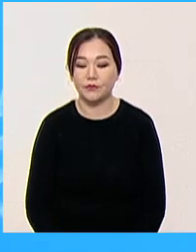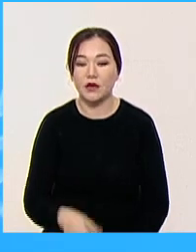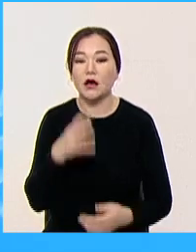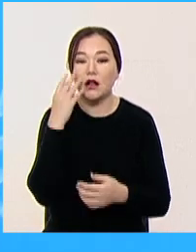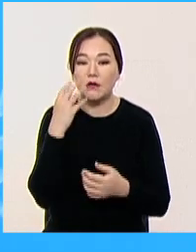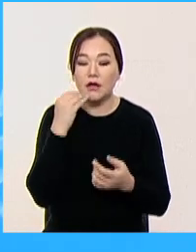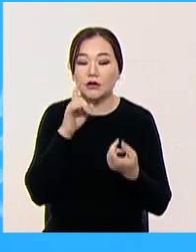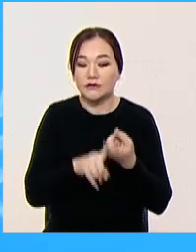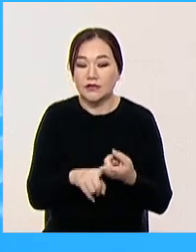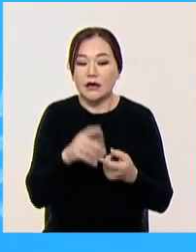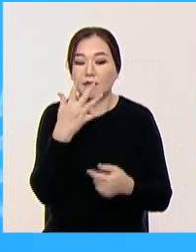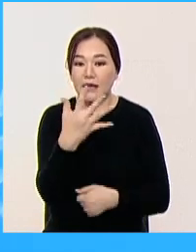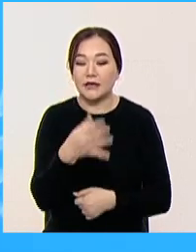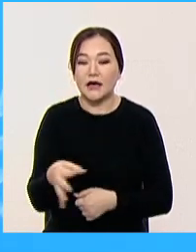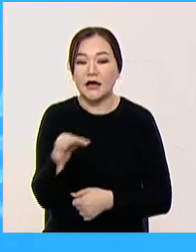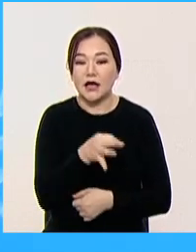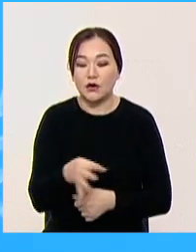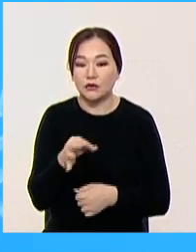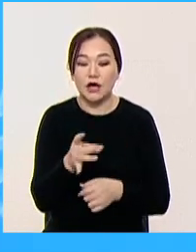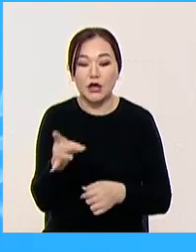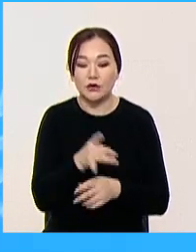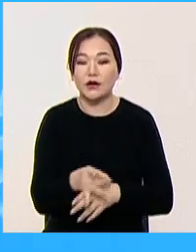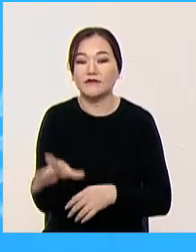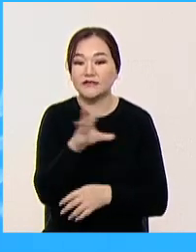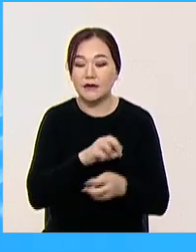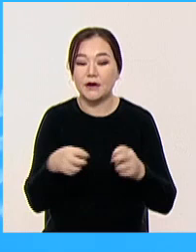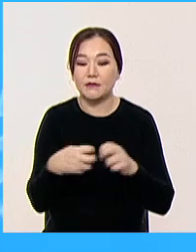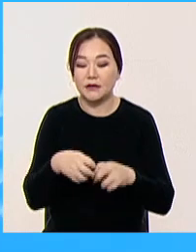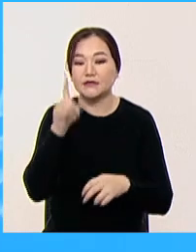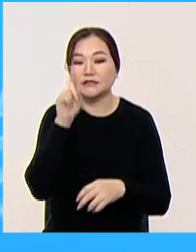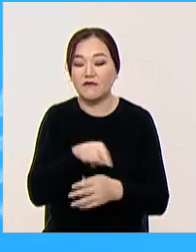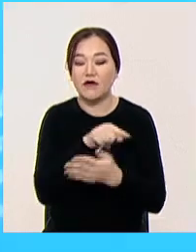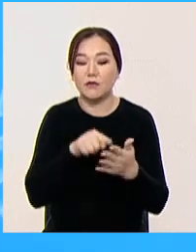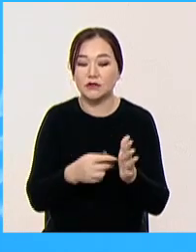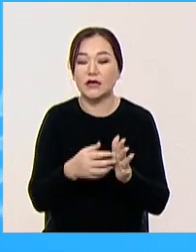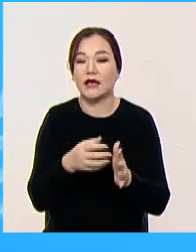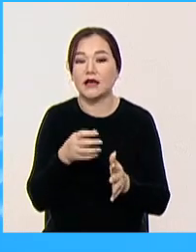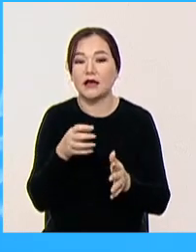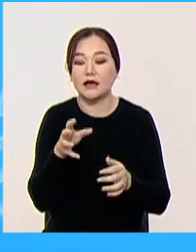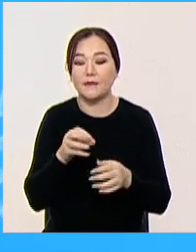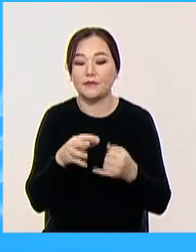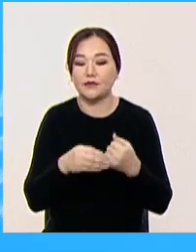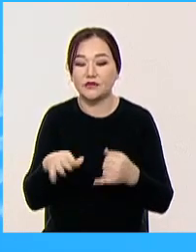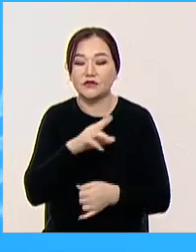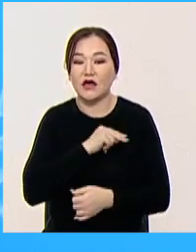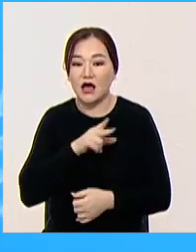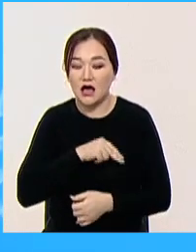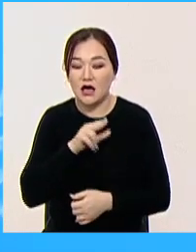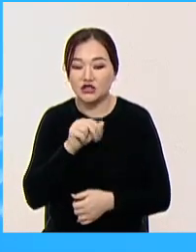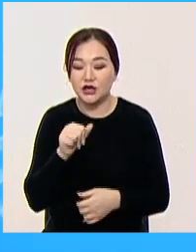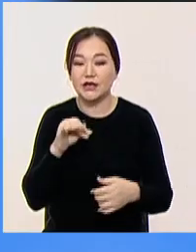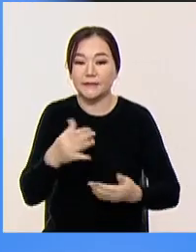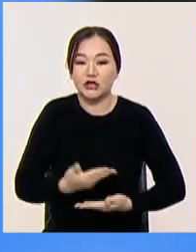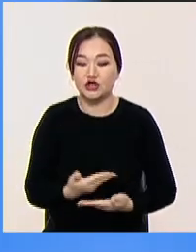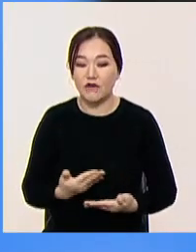Алматой связано 5 районов, и мы знаем все эти проблемы. Вот сейчас были вопросы и по дачным участкам, да, и проезжающим